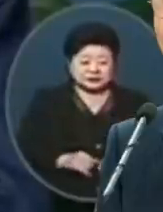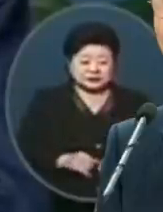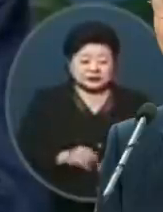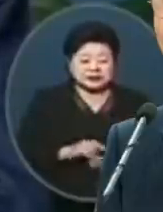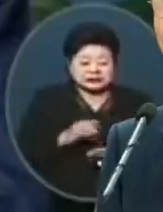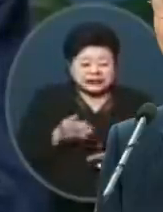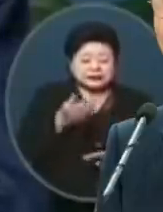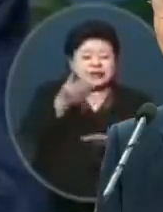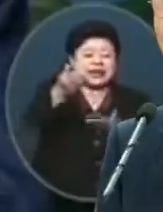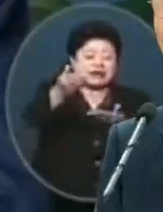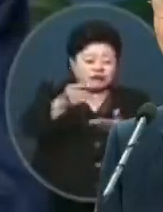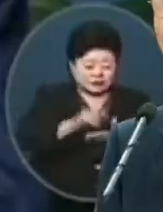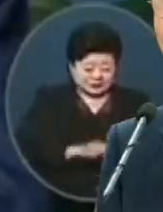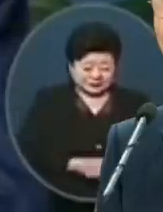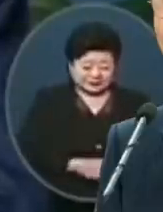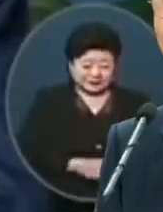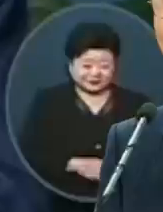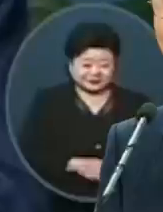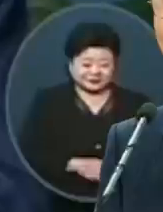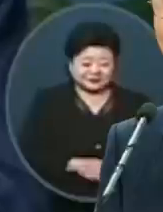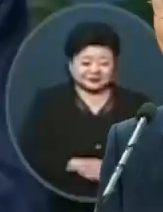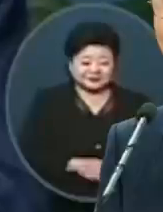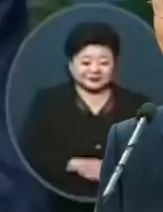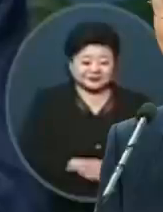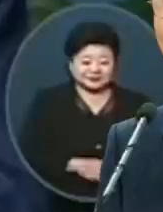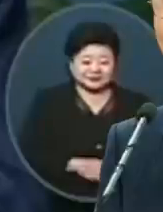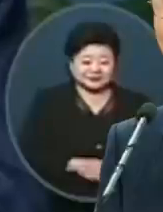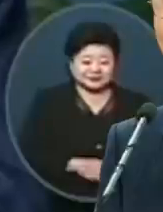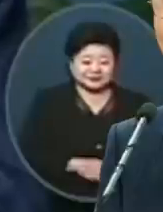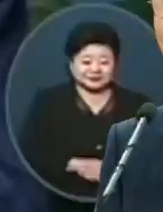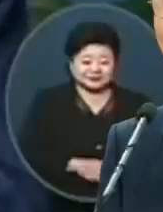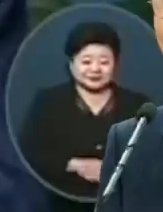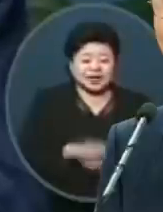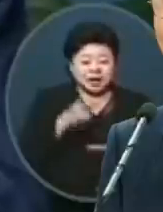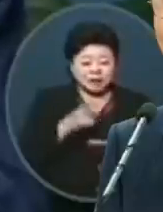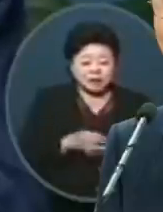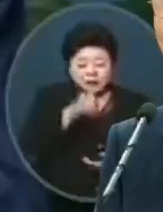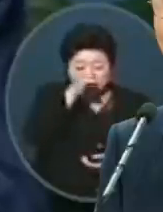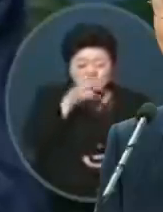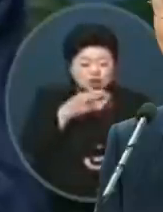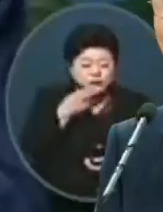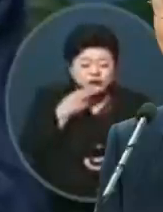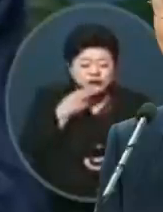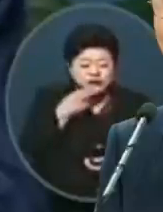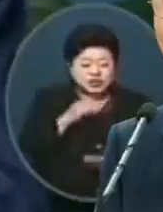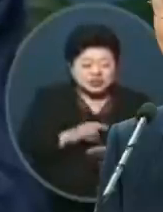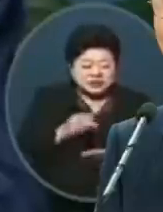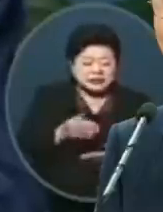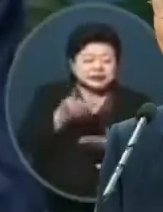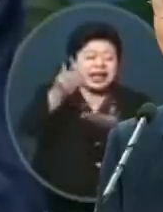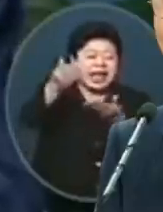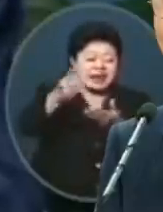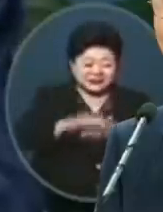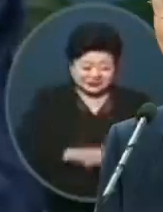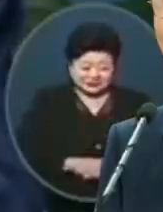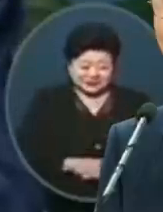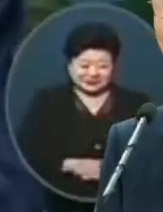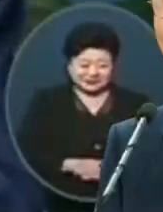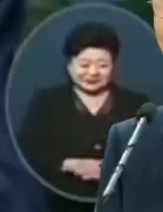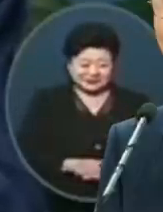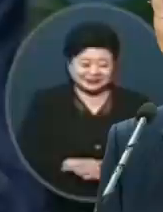대한민국 국민으로서의 세금은 공평하게 다 내야 되냐, 법이 있든 뭐든 내라.